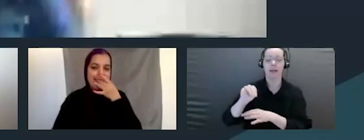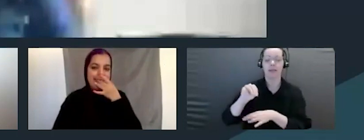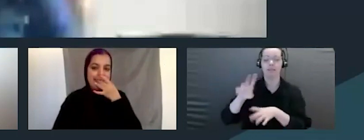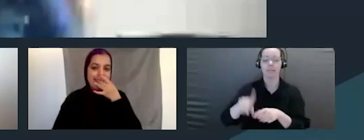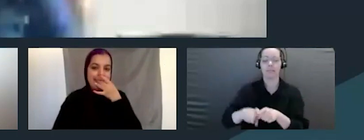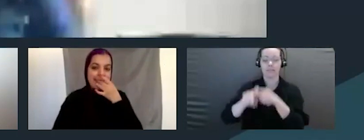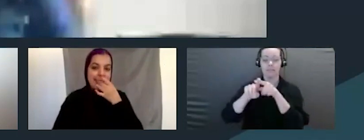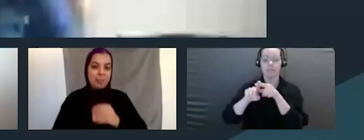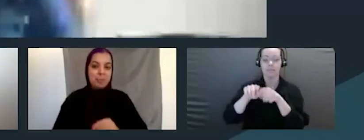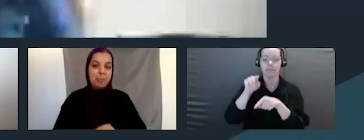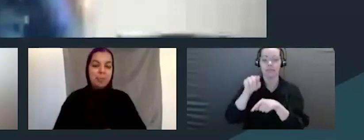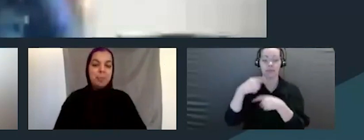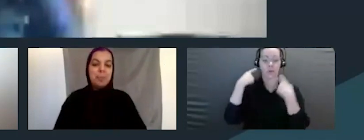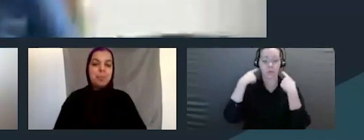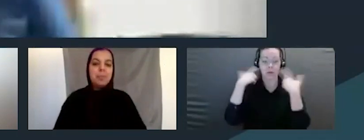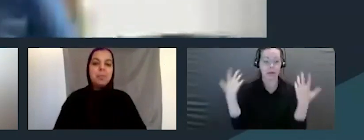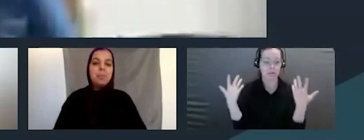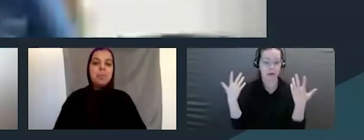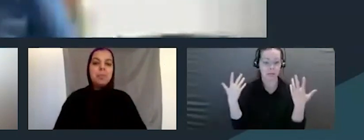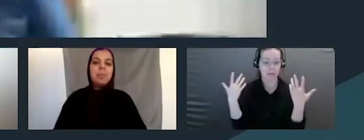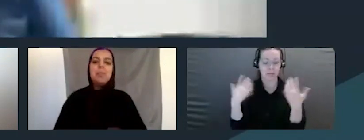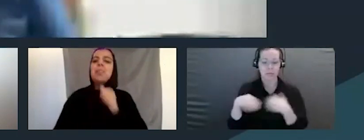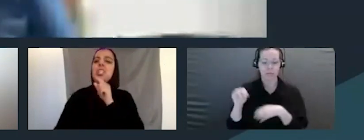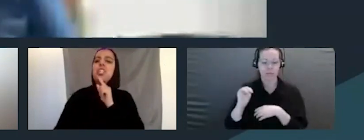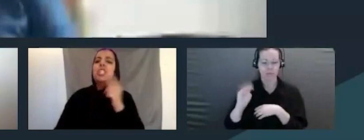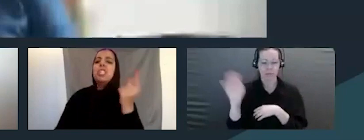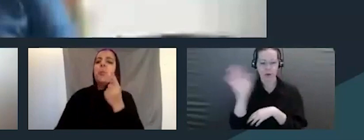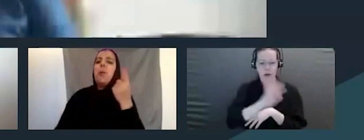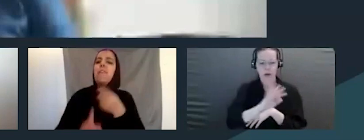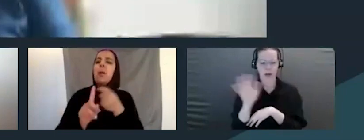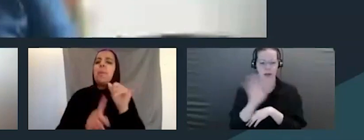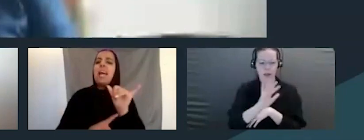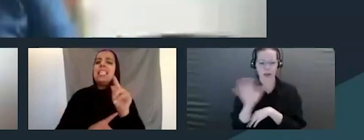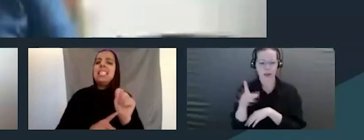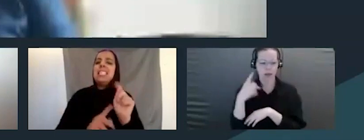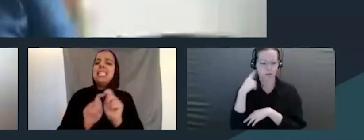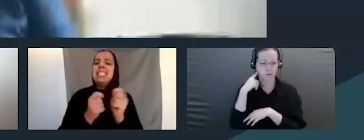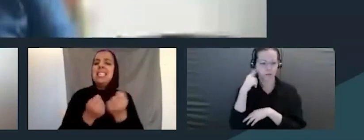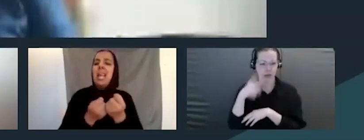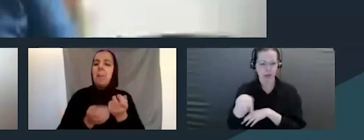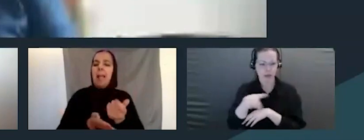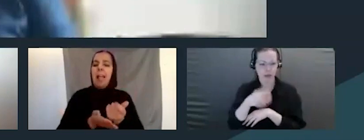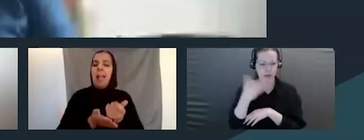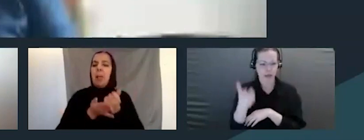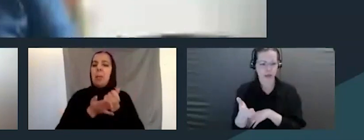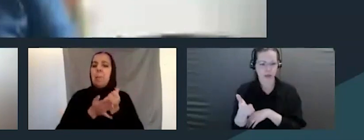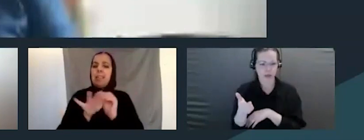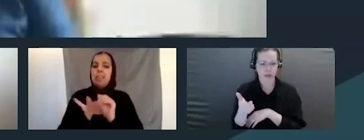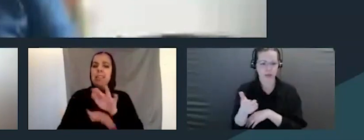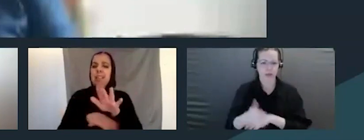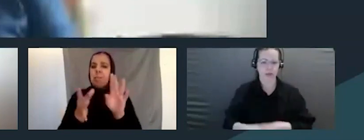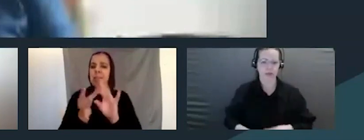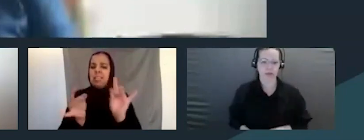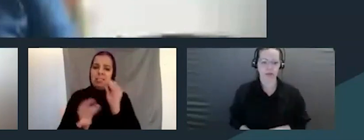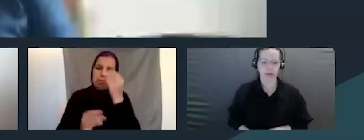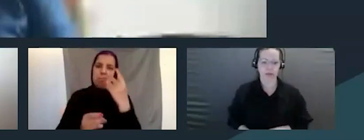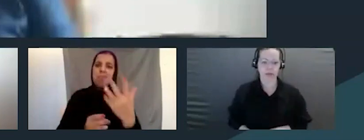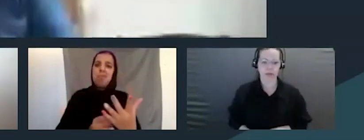Est-ce qu'il y a quelqu'un de l'équipe informatique qui peut m'aider à lui envoyer un message afin qu'il...